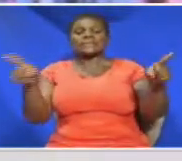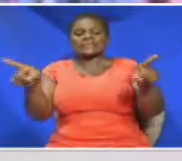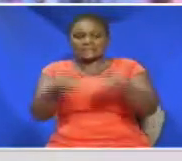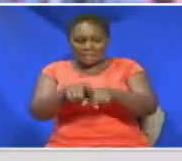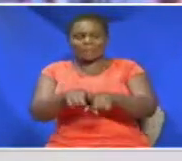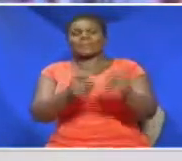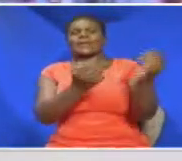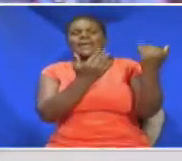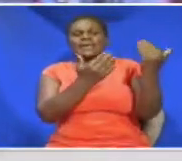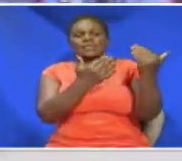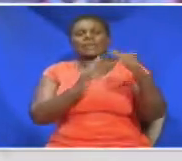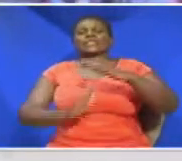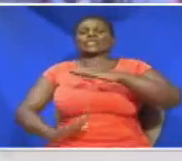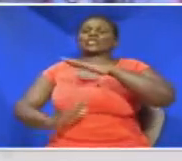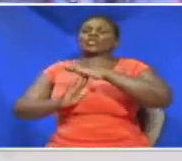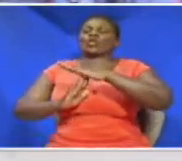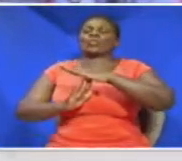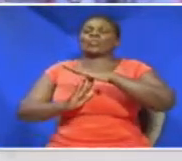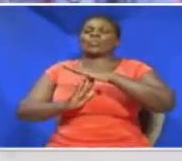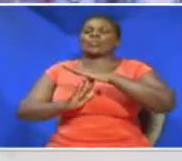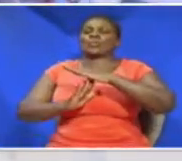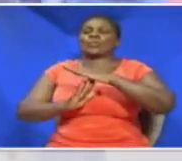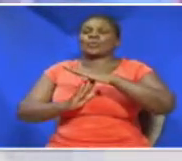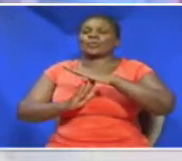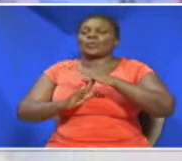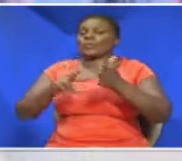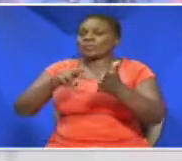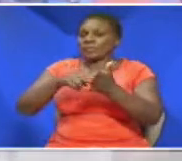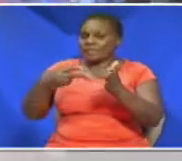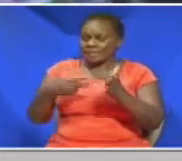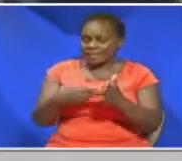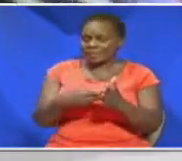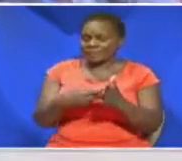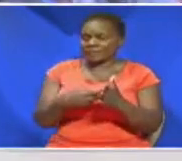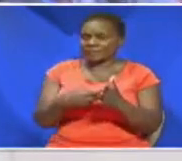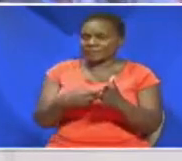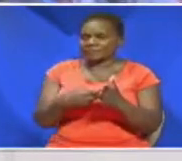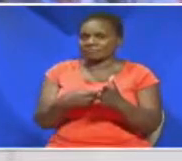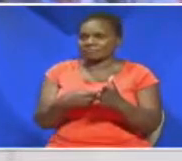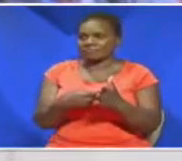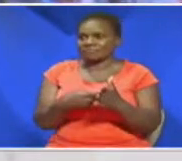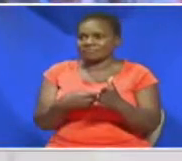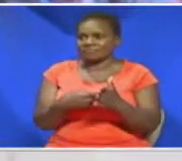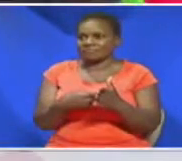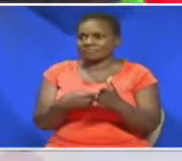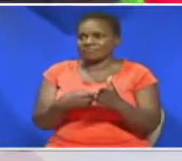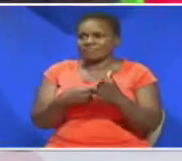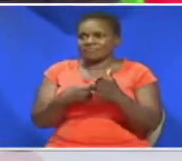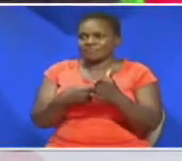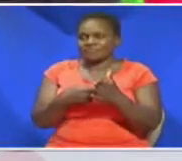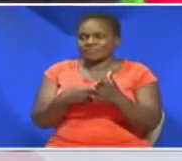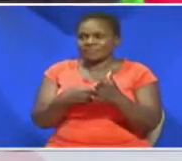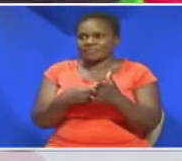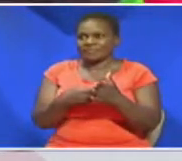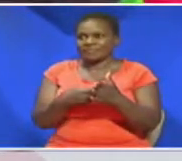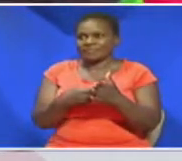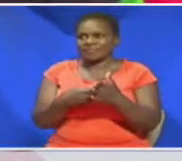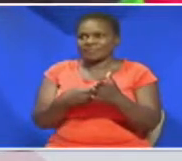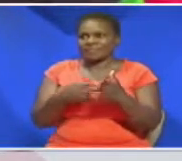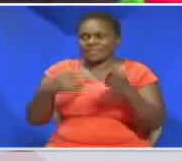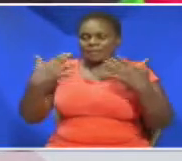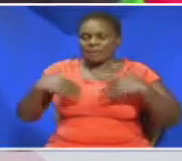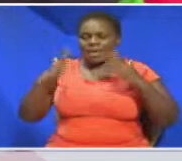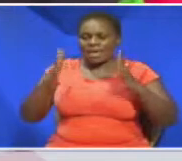kambina, malo ya kama kama na hivyo Kwa hivyo